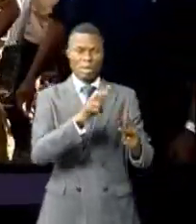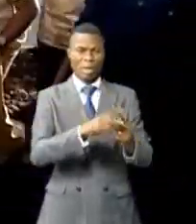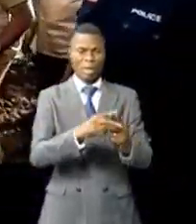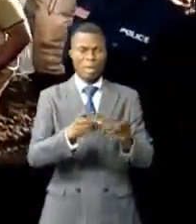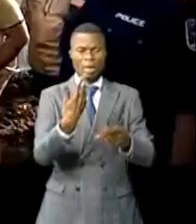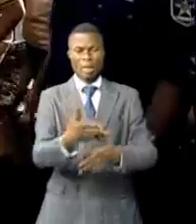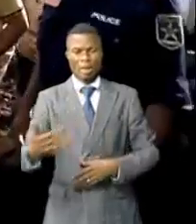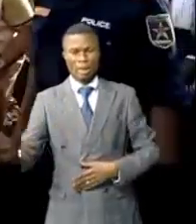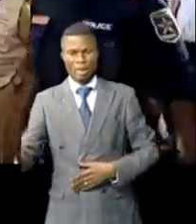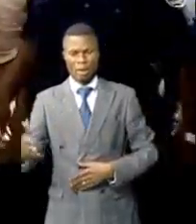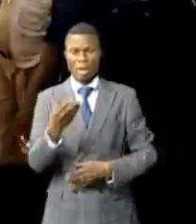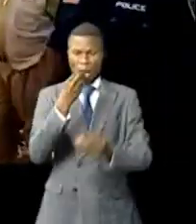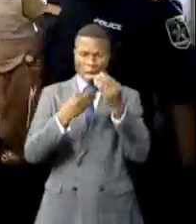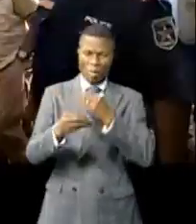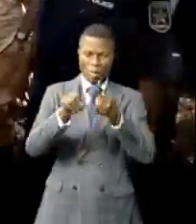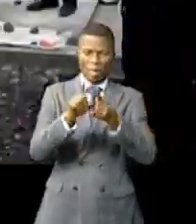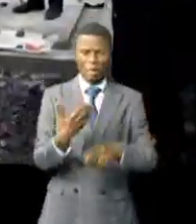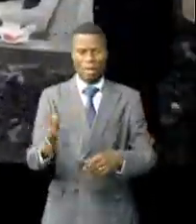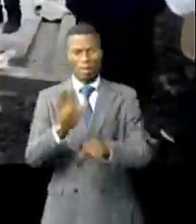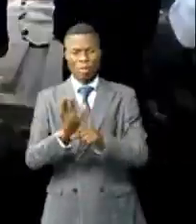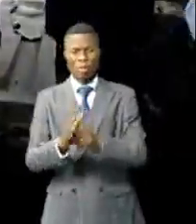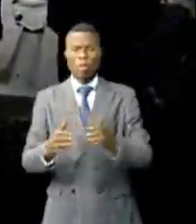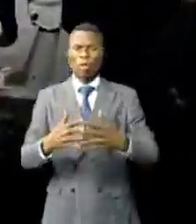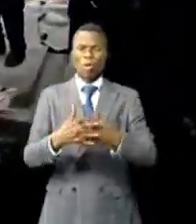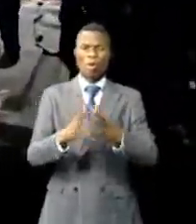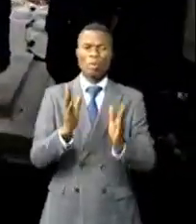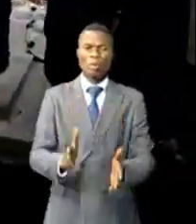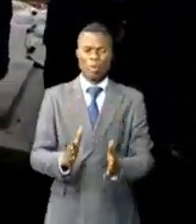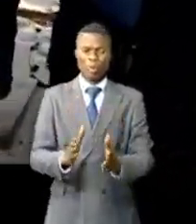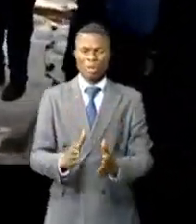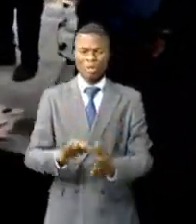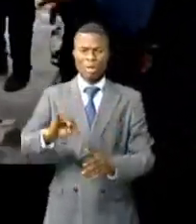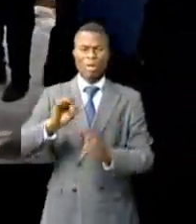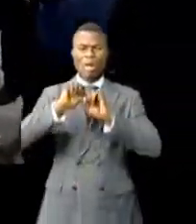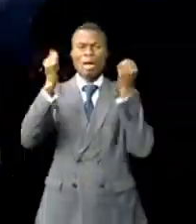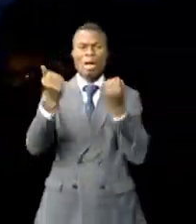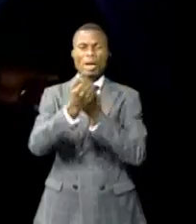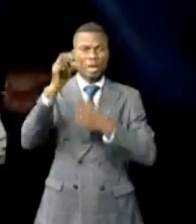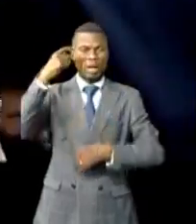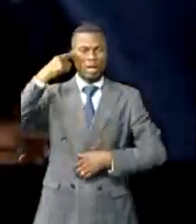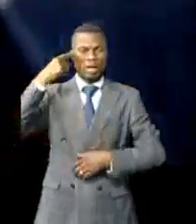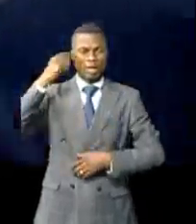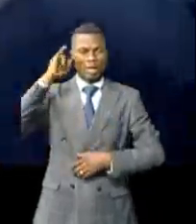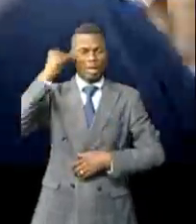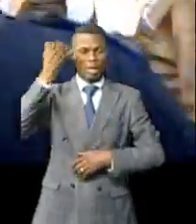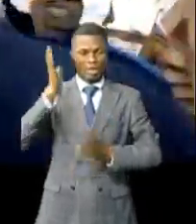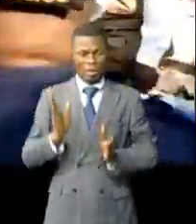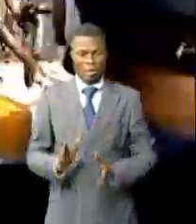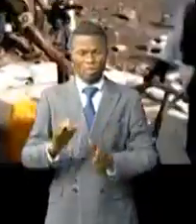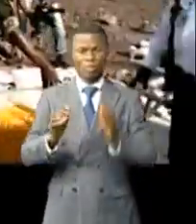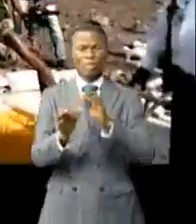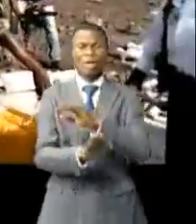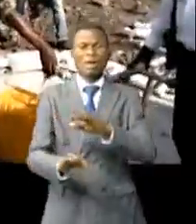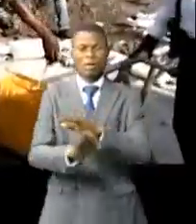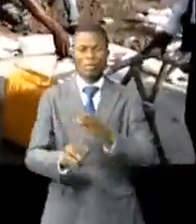stocks constitués des vivres et non-vivres des différents partenaires, dont l'Agence japonaise de coopération internationale JICA et la Fondation Denise